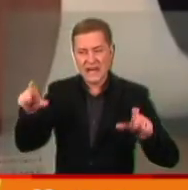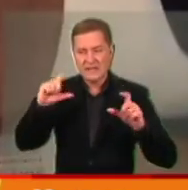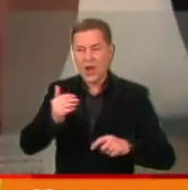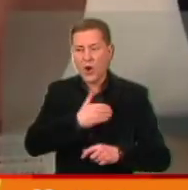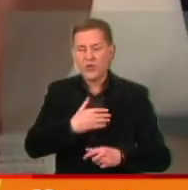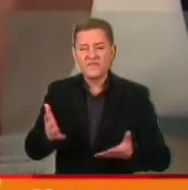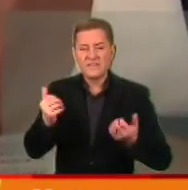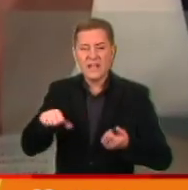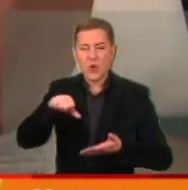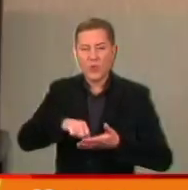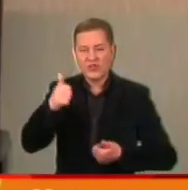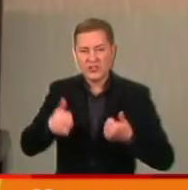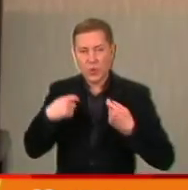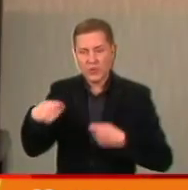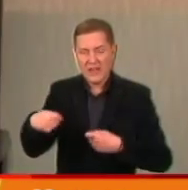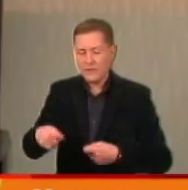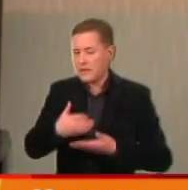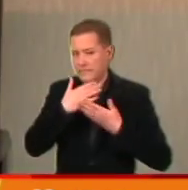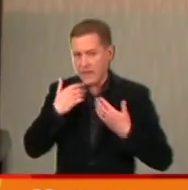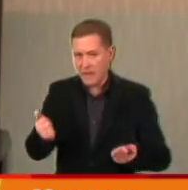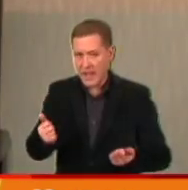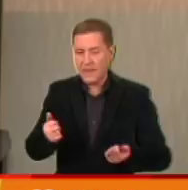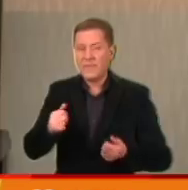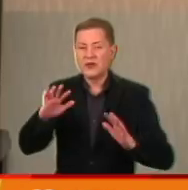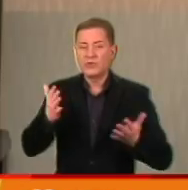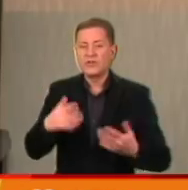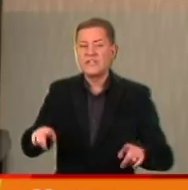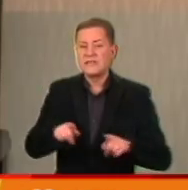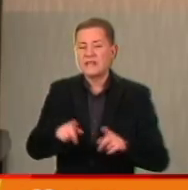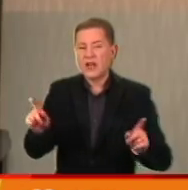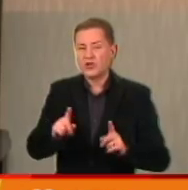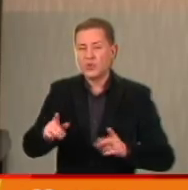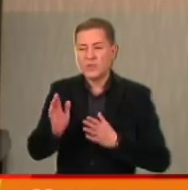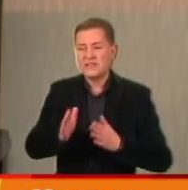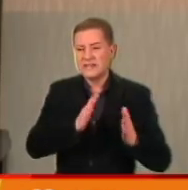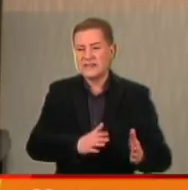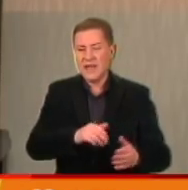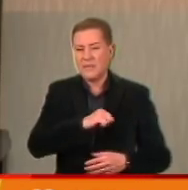участь у тендері немає. Случилось так, що система Прозоро сама